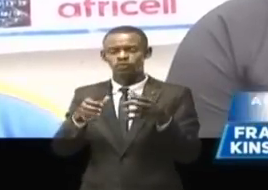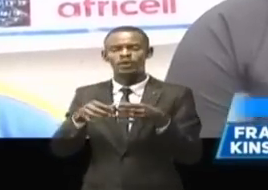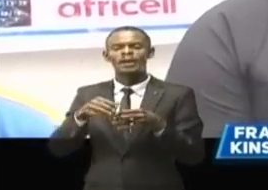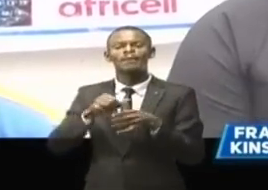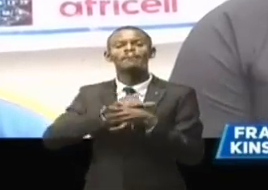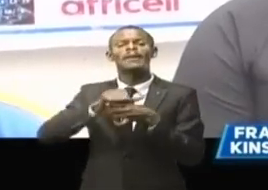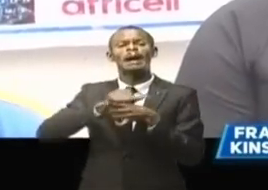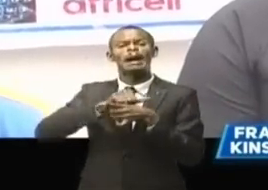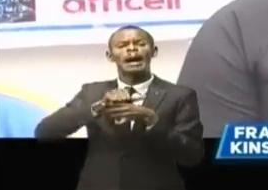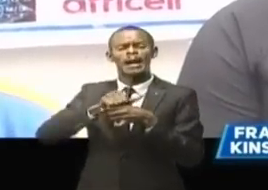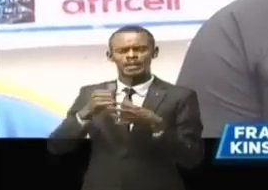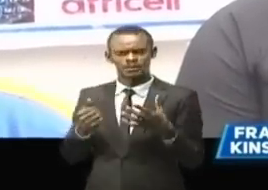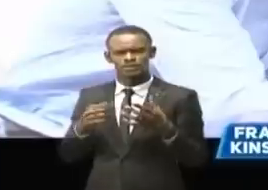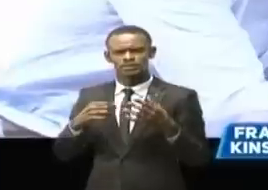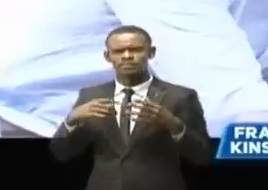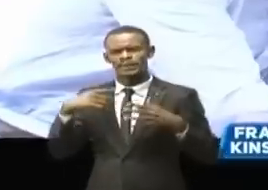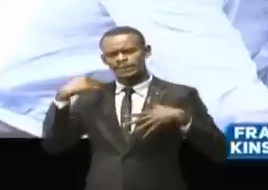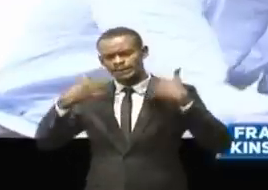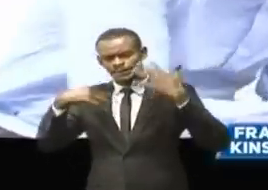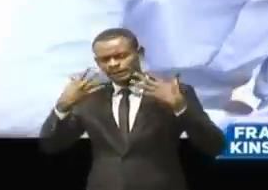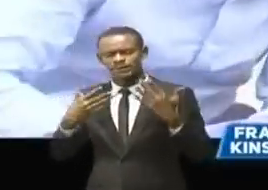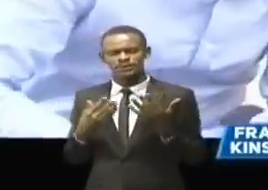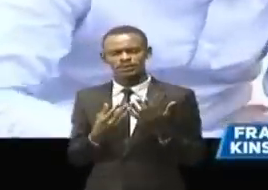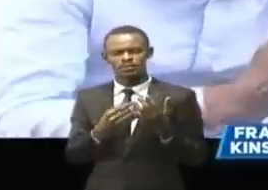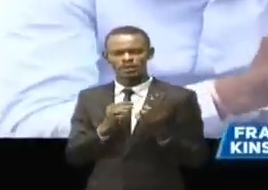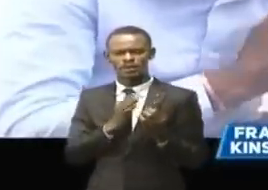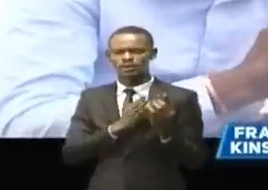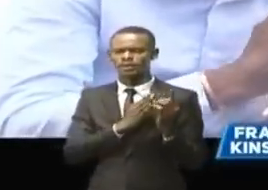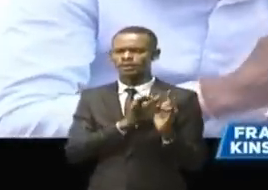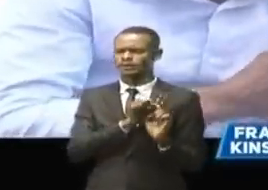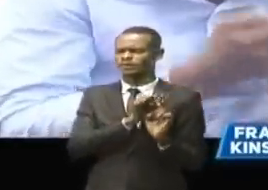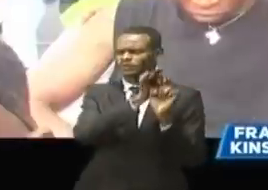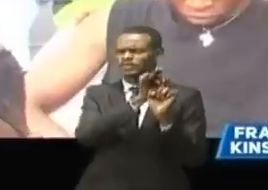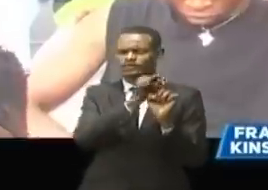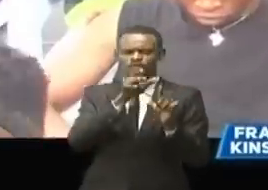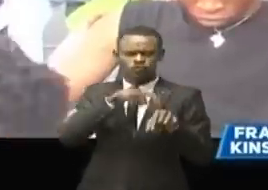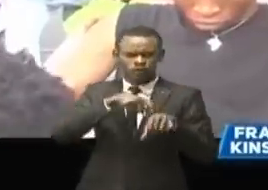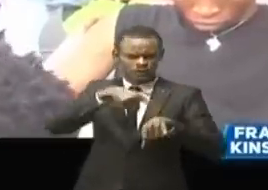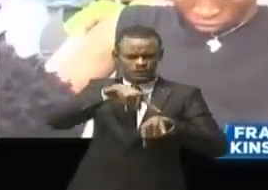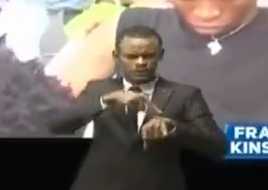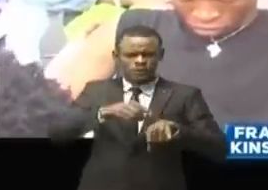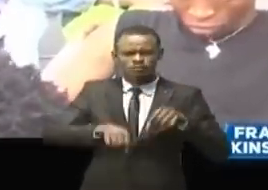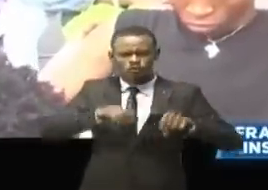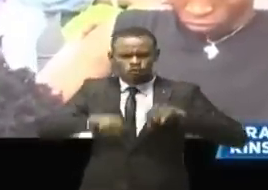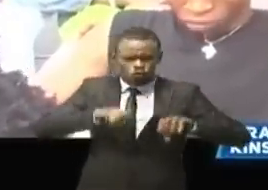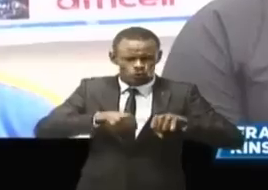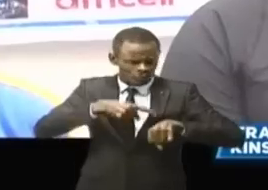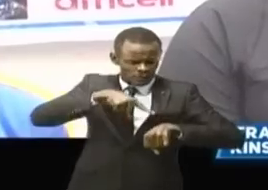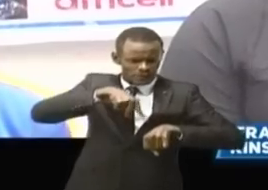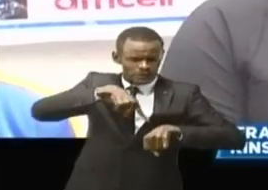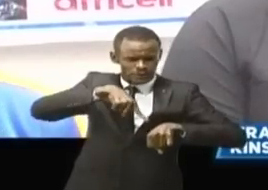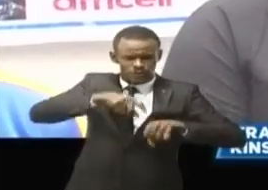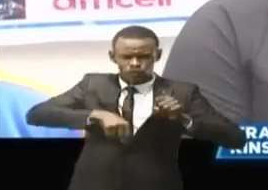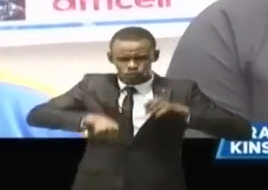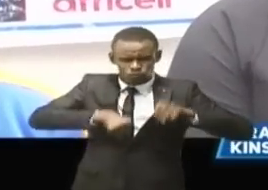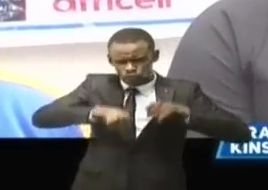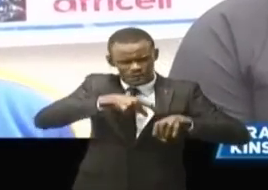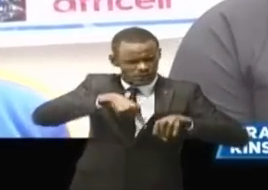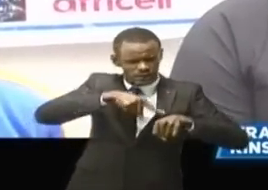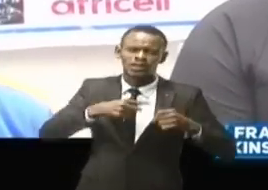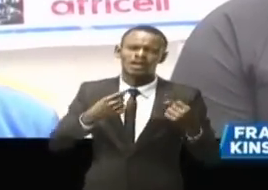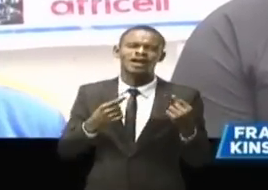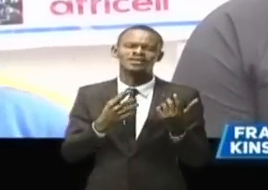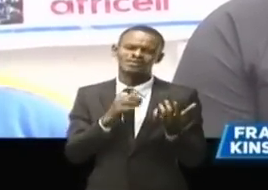essentielles. Une épreuve individuelle qui est la course contre la montre, une course pour la ligne qui permettra de dégager et de sélectionner à ce moment-là